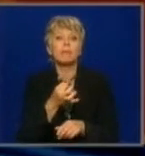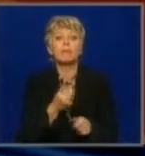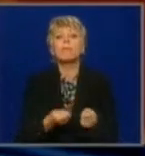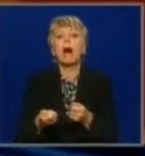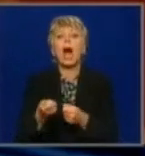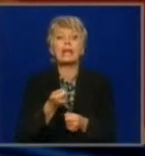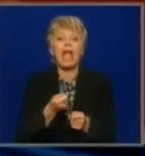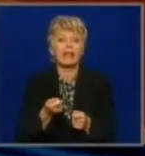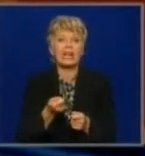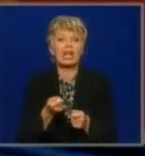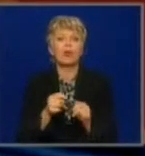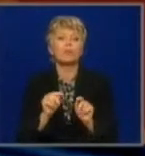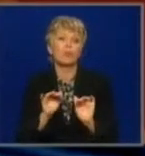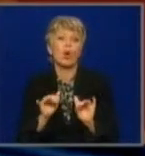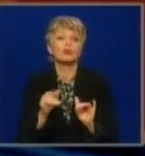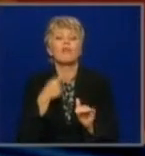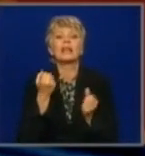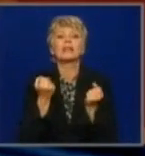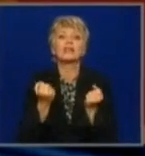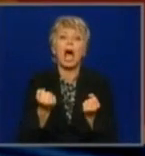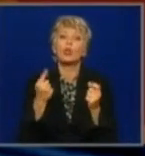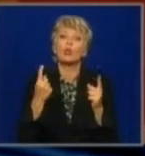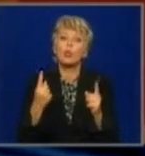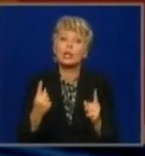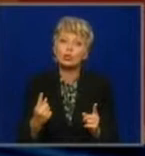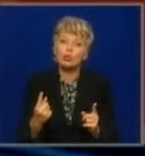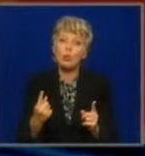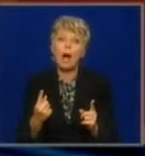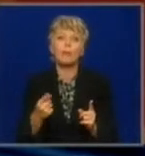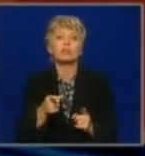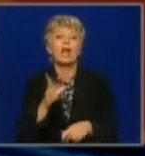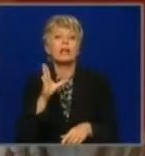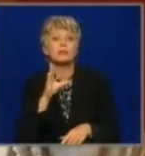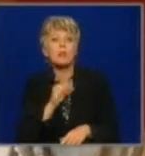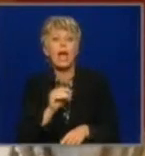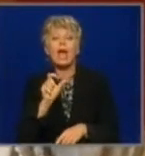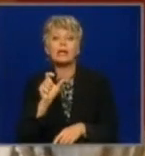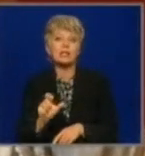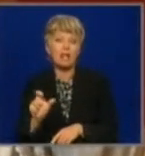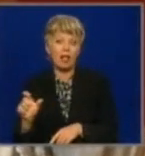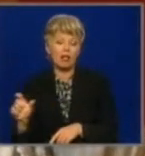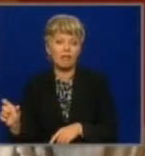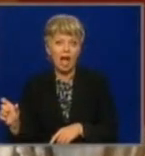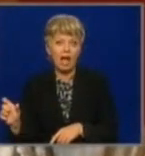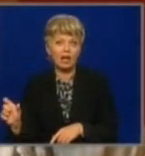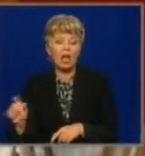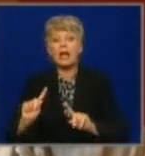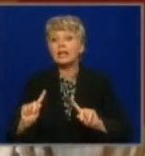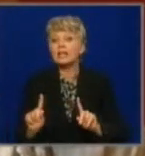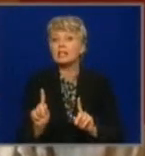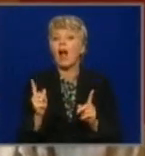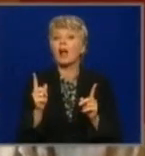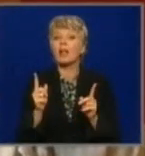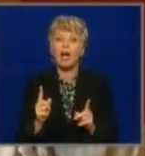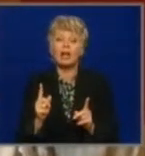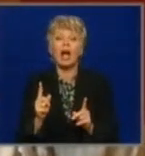arī, to saturisko pusi vai spējas cilvēki saradīt šajā īsajā laika posmā